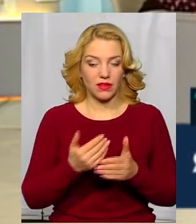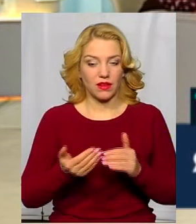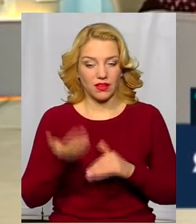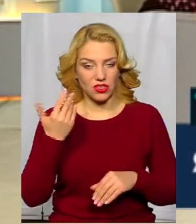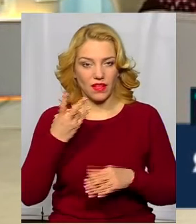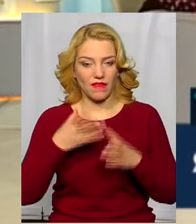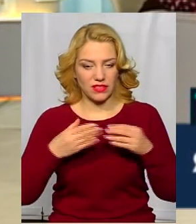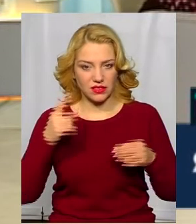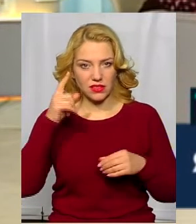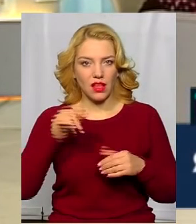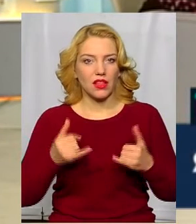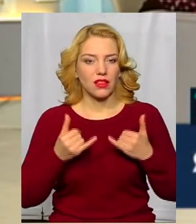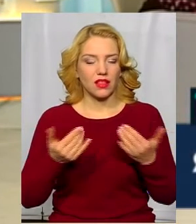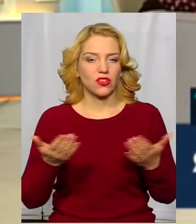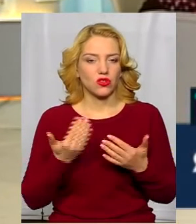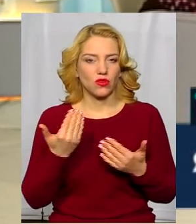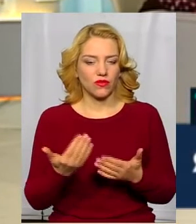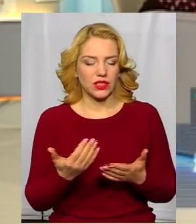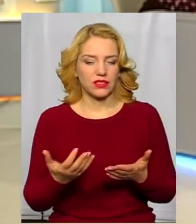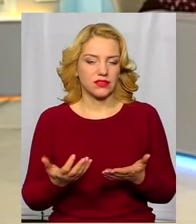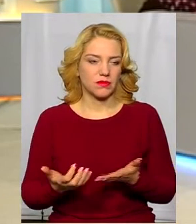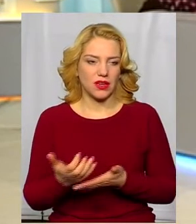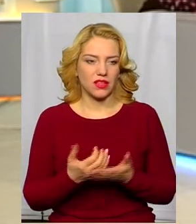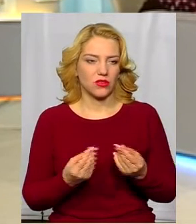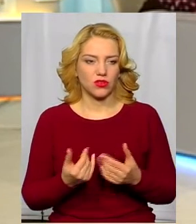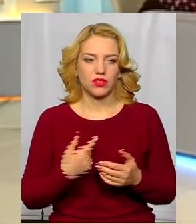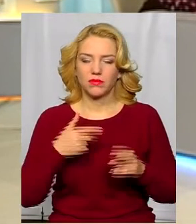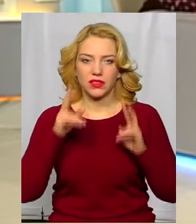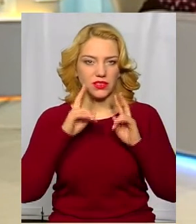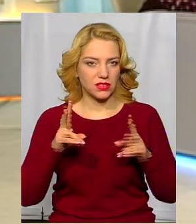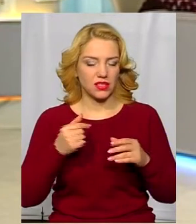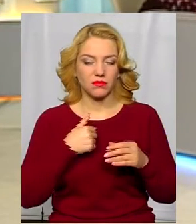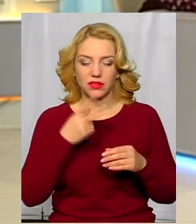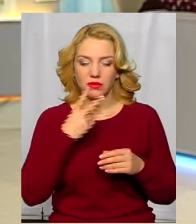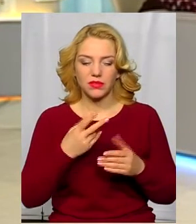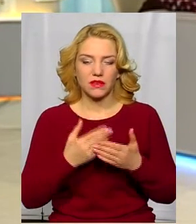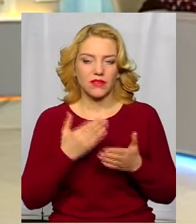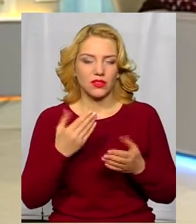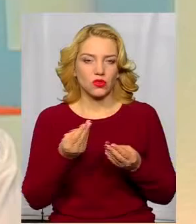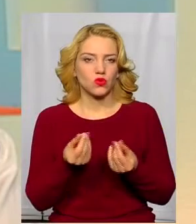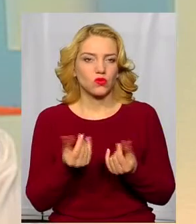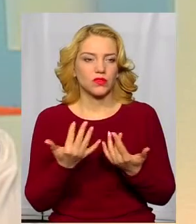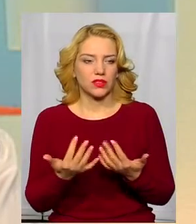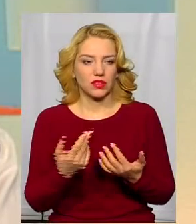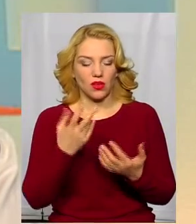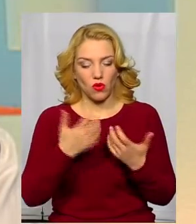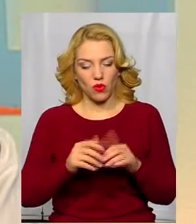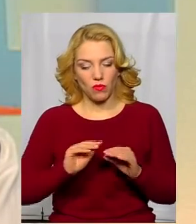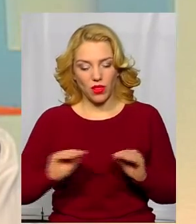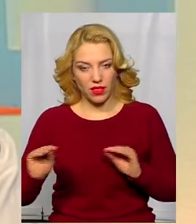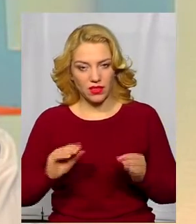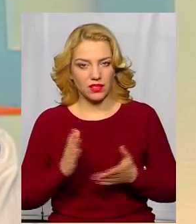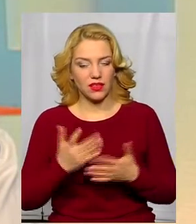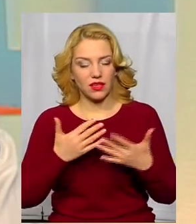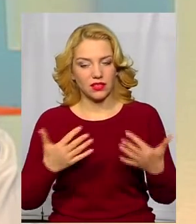кошти? Не знали, бо кожного року ми відштовхуємося від суми, яку ми зібрали. Тобто обладнання буває різне, буває, що коштує і 2